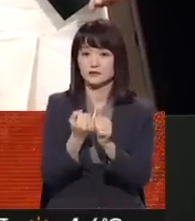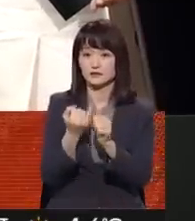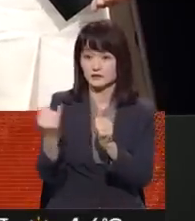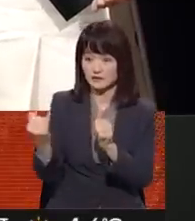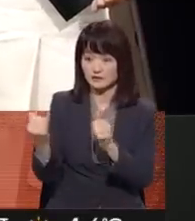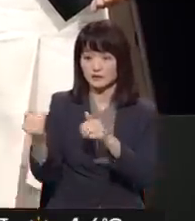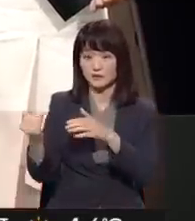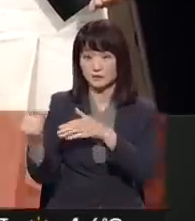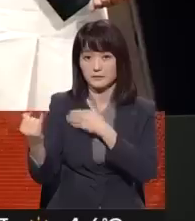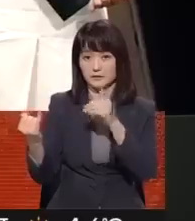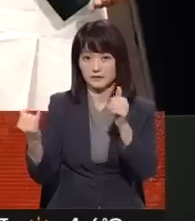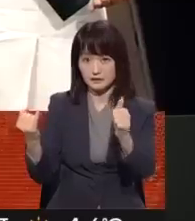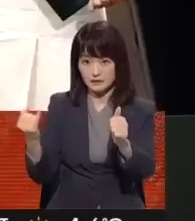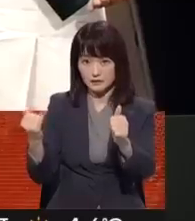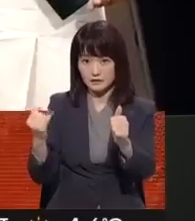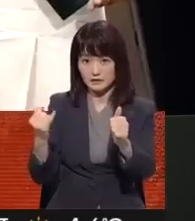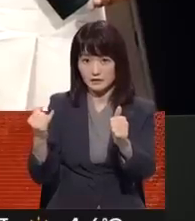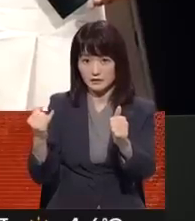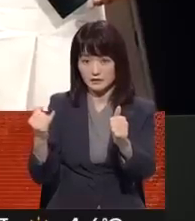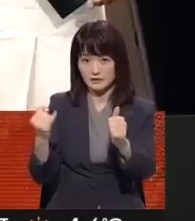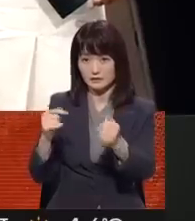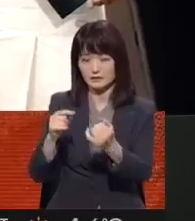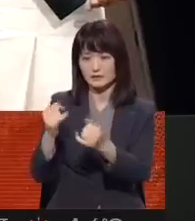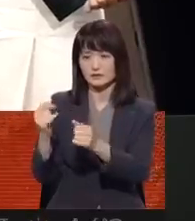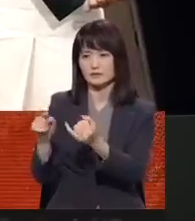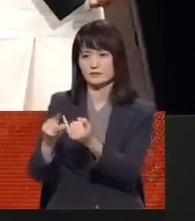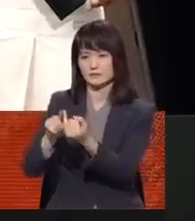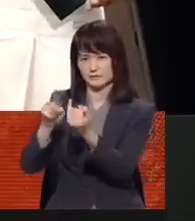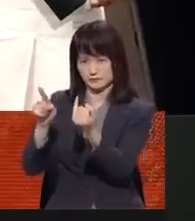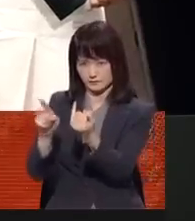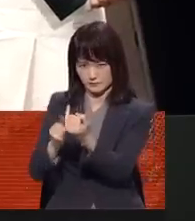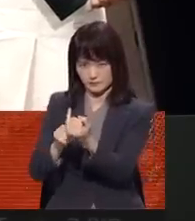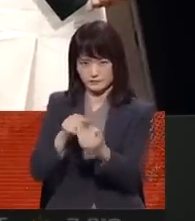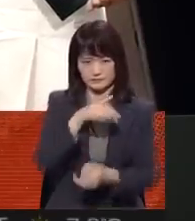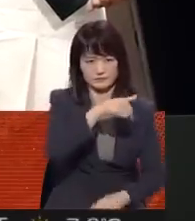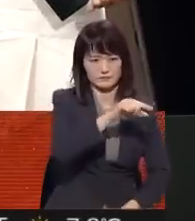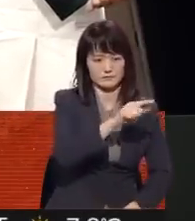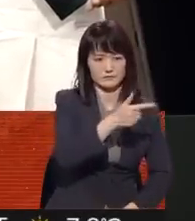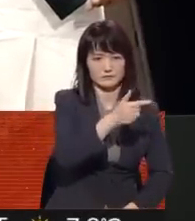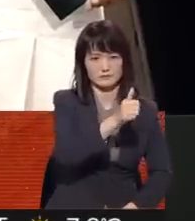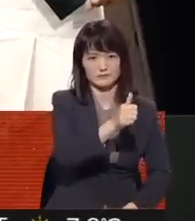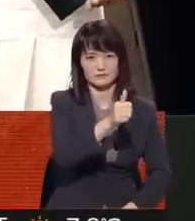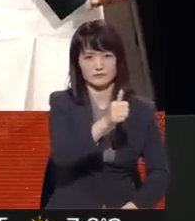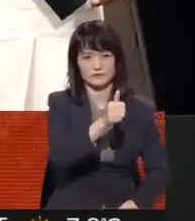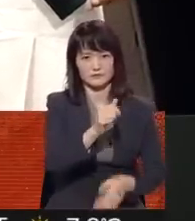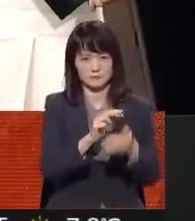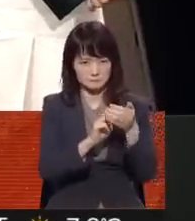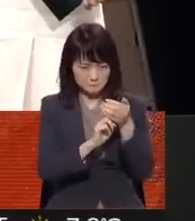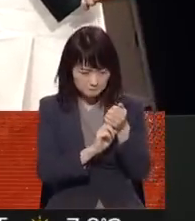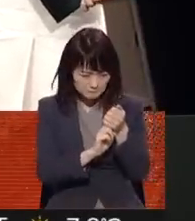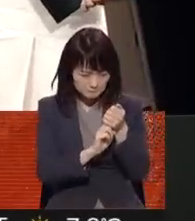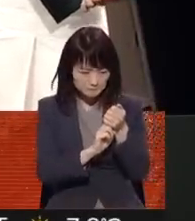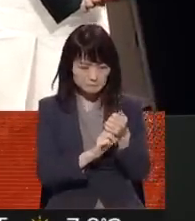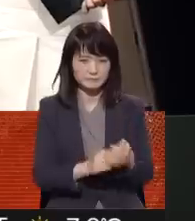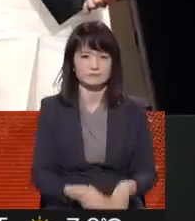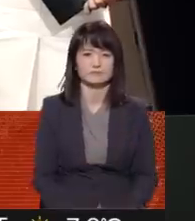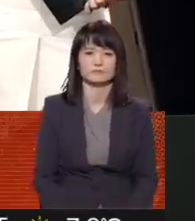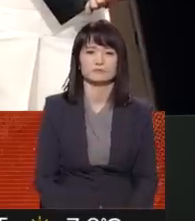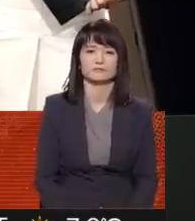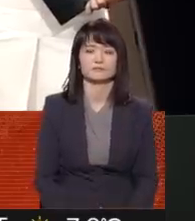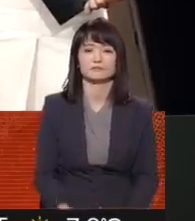상간남과 바람을 피는 도중에 임신까지 했고 전씨에게는이 사실을 감쪽같이 속였습니다